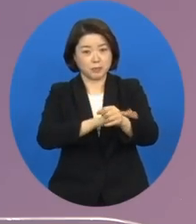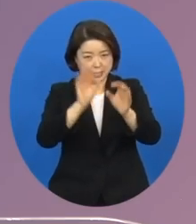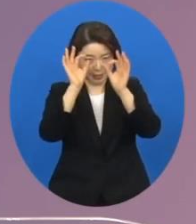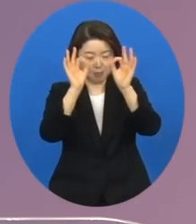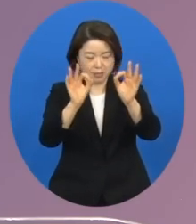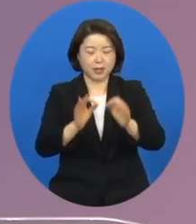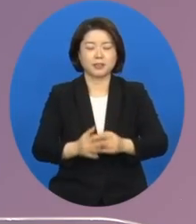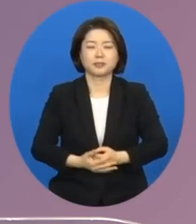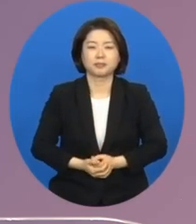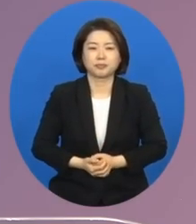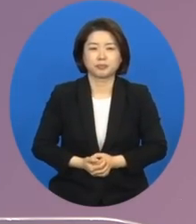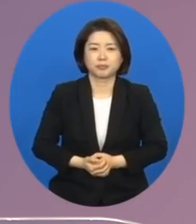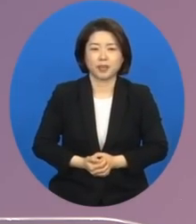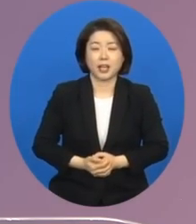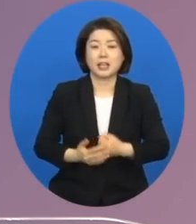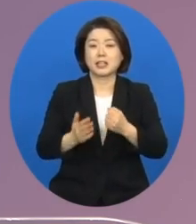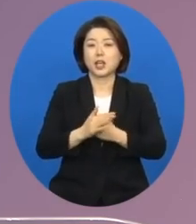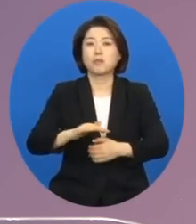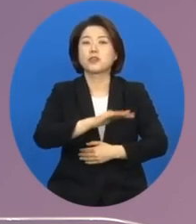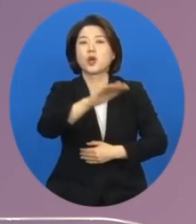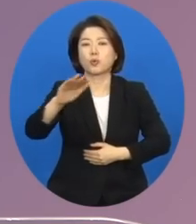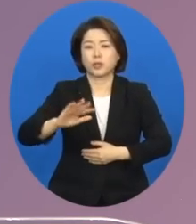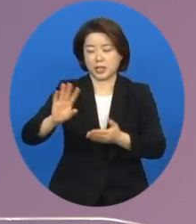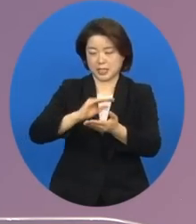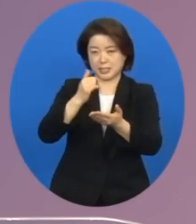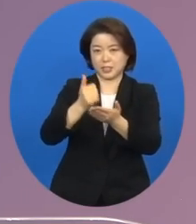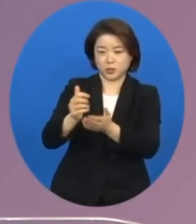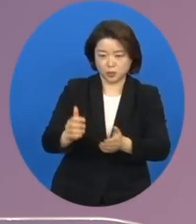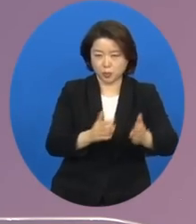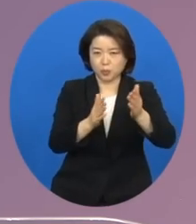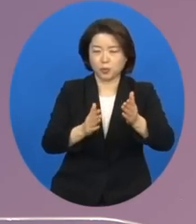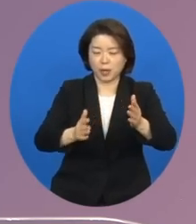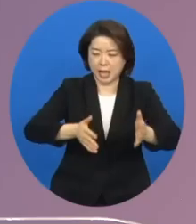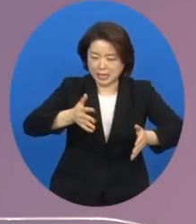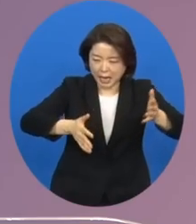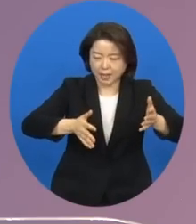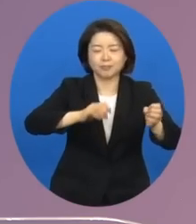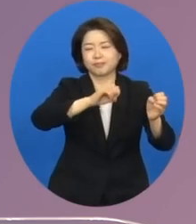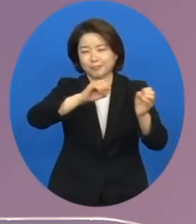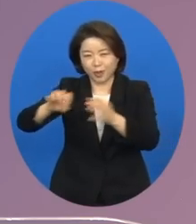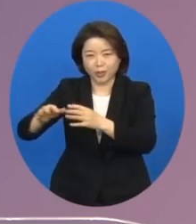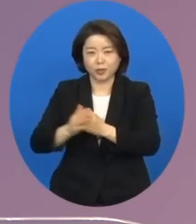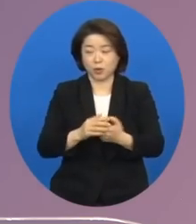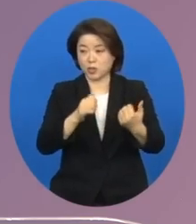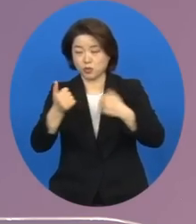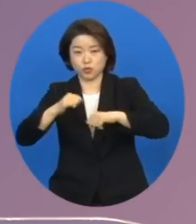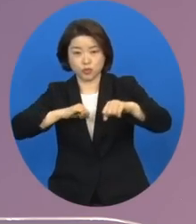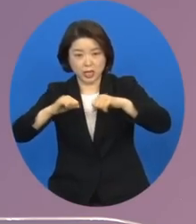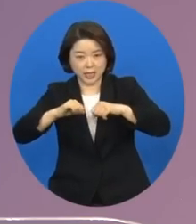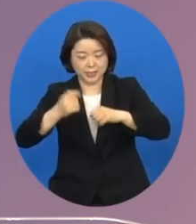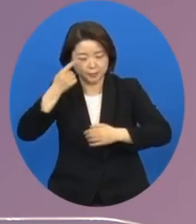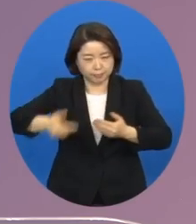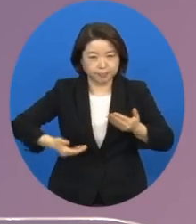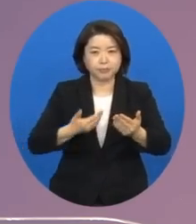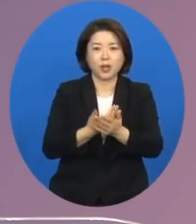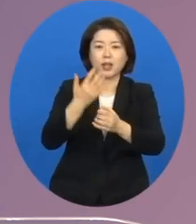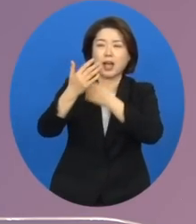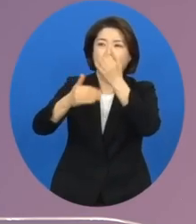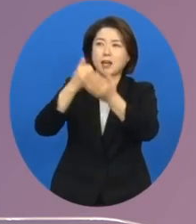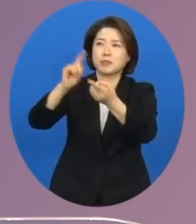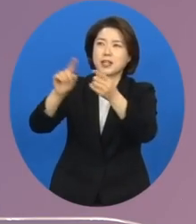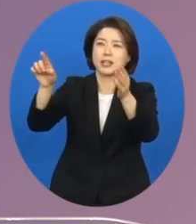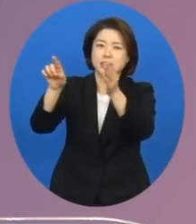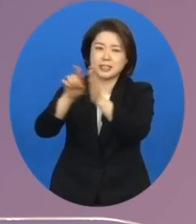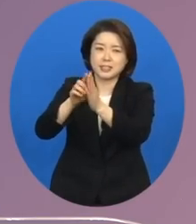바랍니다 그러므로 우리가 그리스도의 도의 초보를 버리고 죽은 행실을 회개함과 하나님께 대한